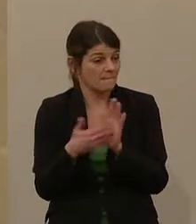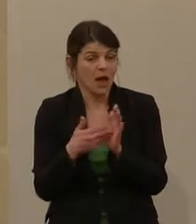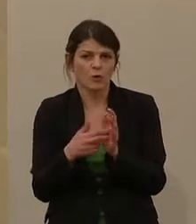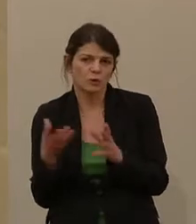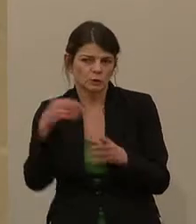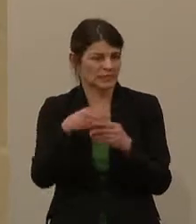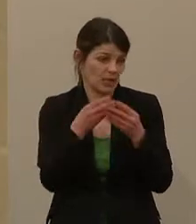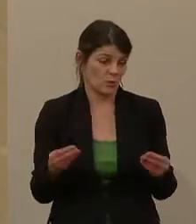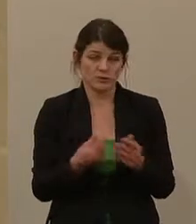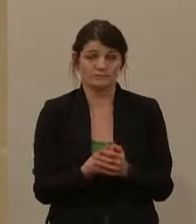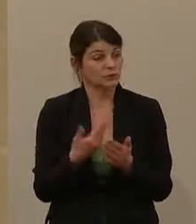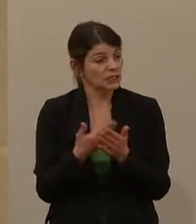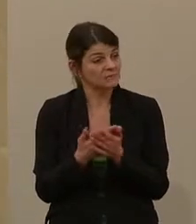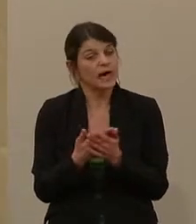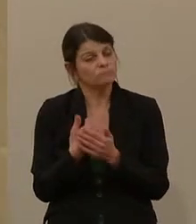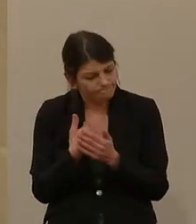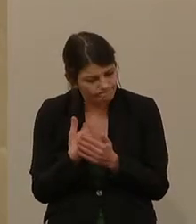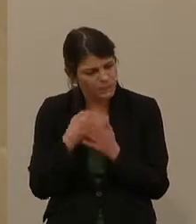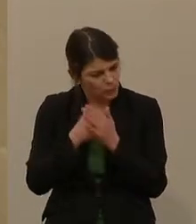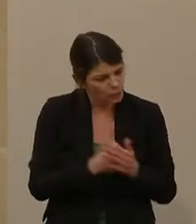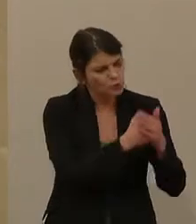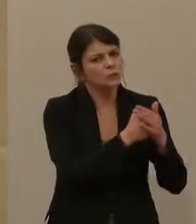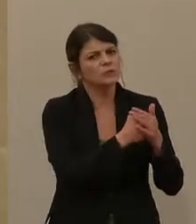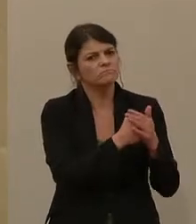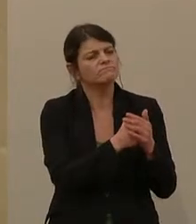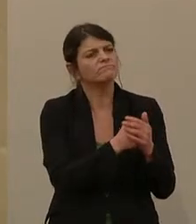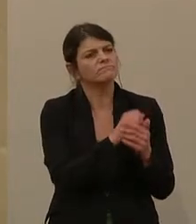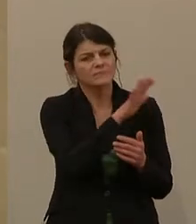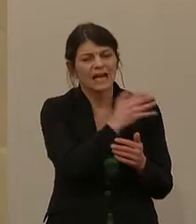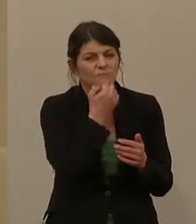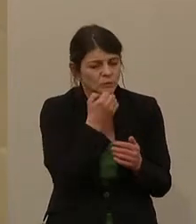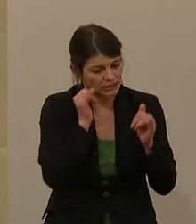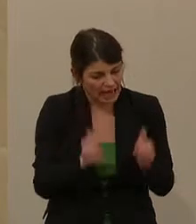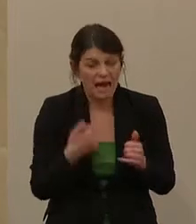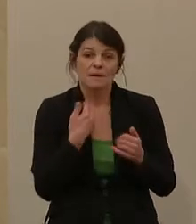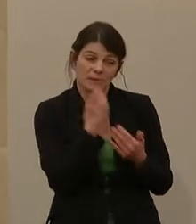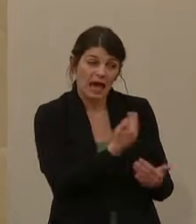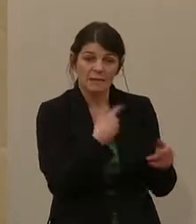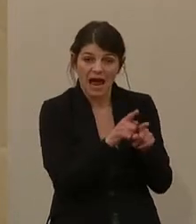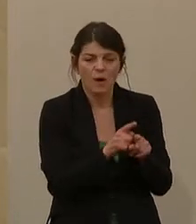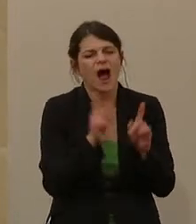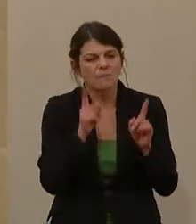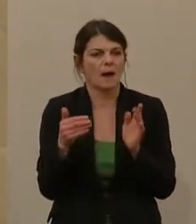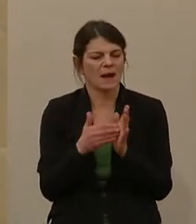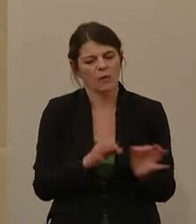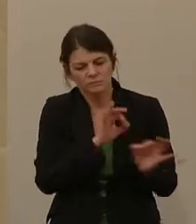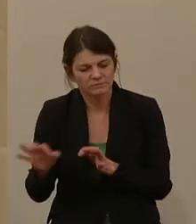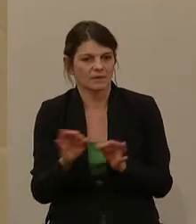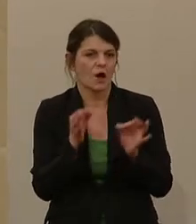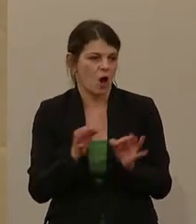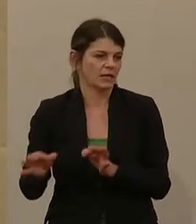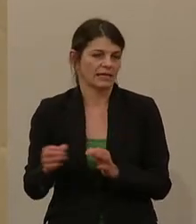zusätzliche Lösungen. Insofern unterstütze ich noch einmal dieses grundsätzliche Ansinnen und bedanke mich auch dafür. Aber es braucht schon eine ordentliche